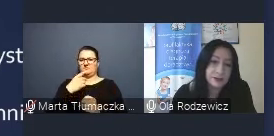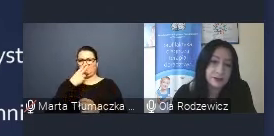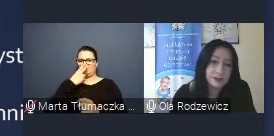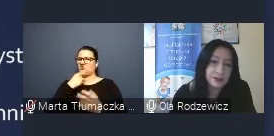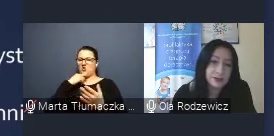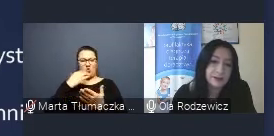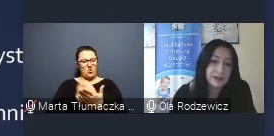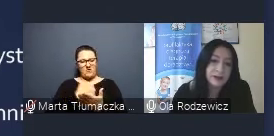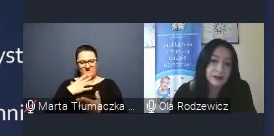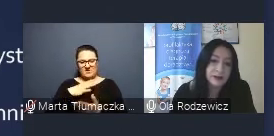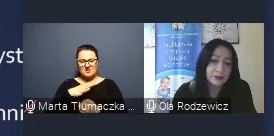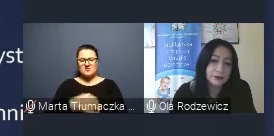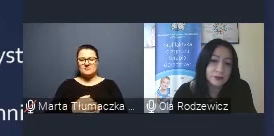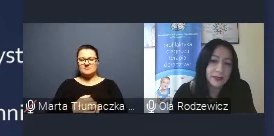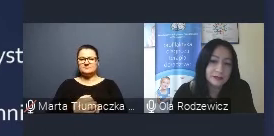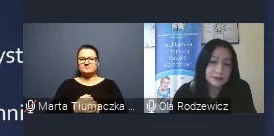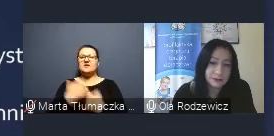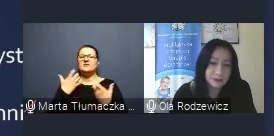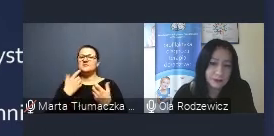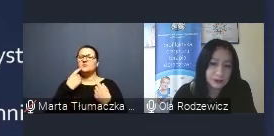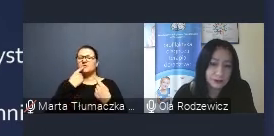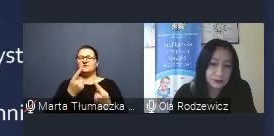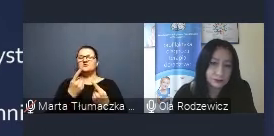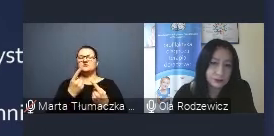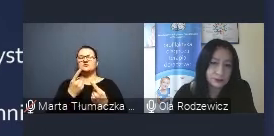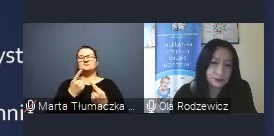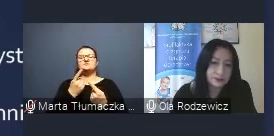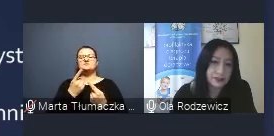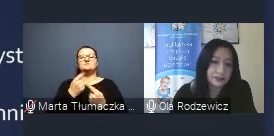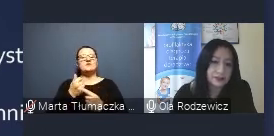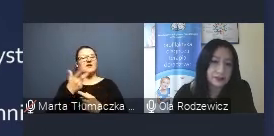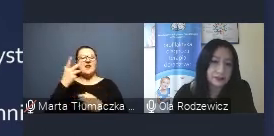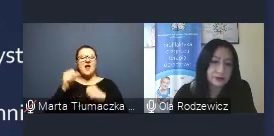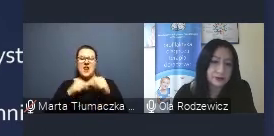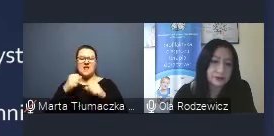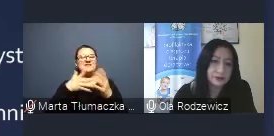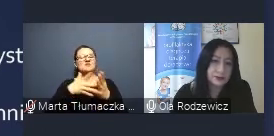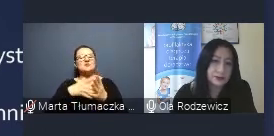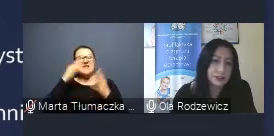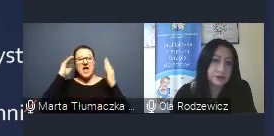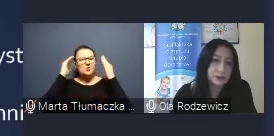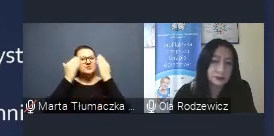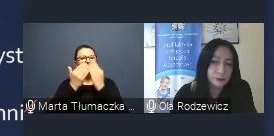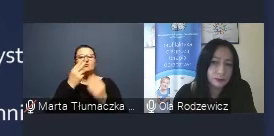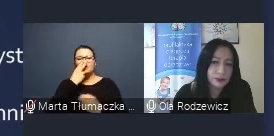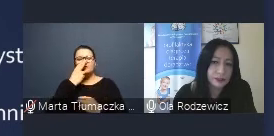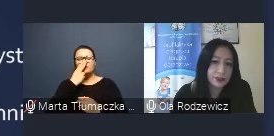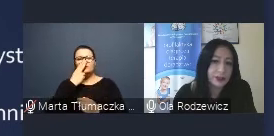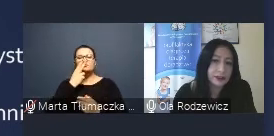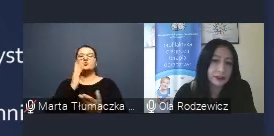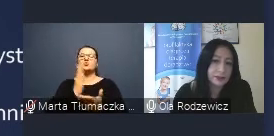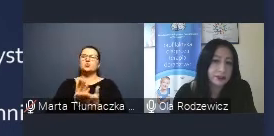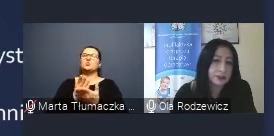I chcę powiedzieć, że od kilku lat w diagnozie autyzmu, prawda, idzie się w takim kierunku,